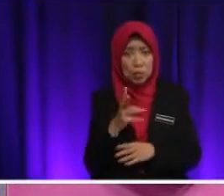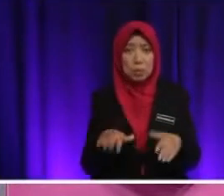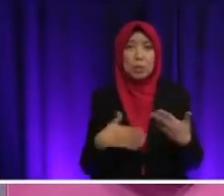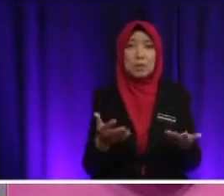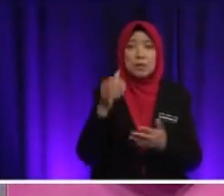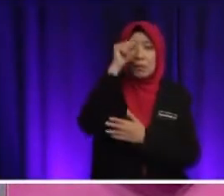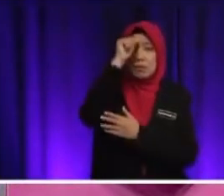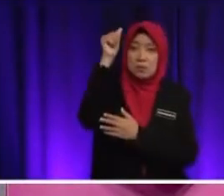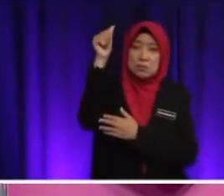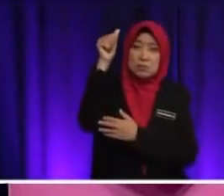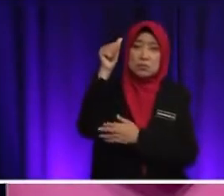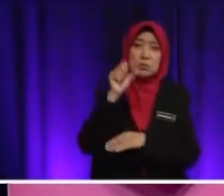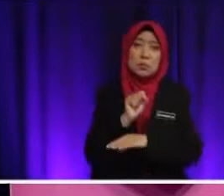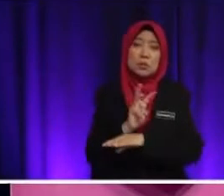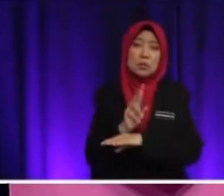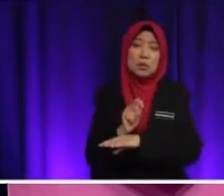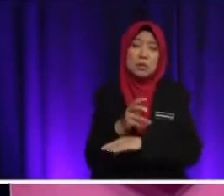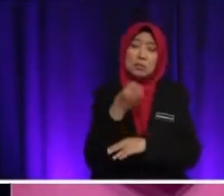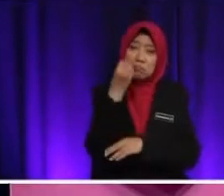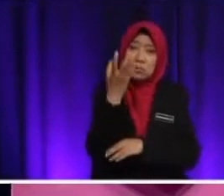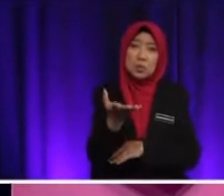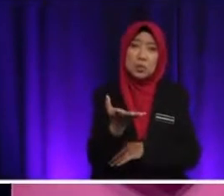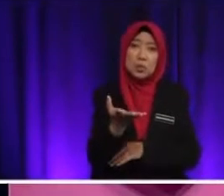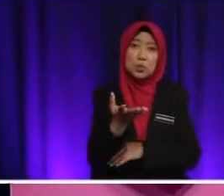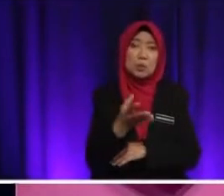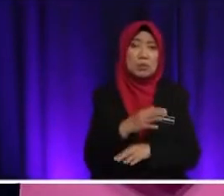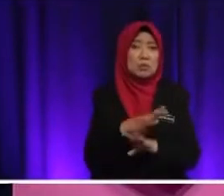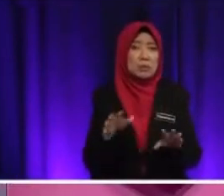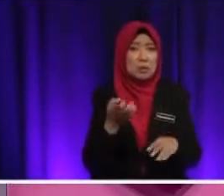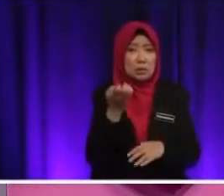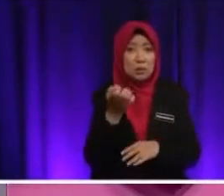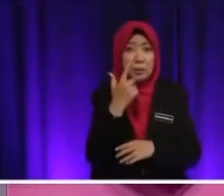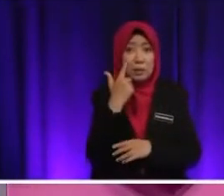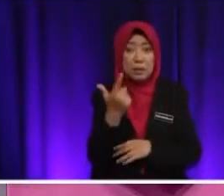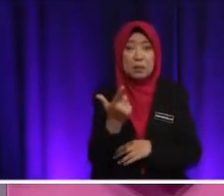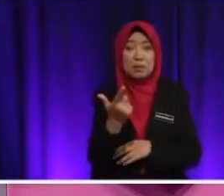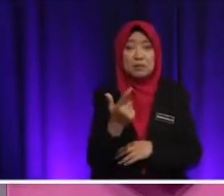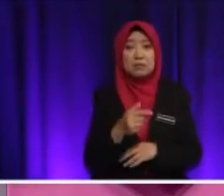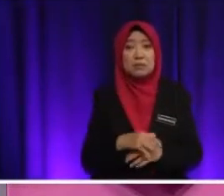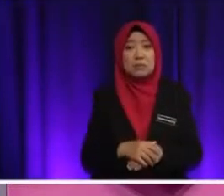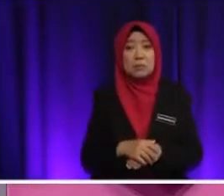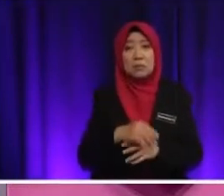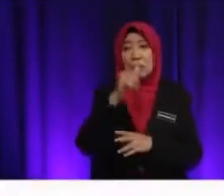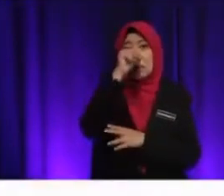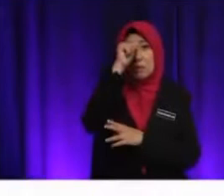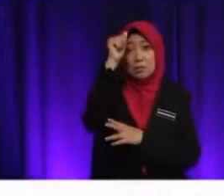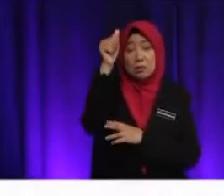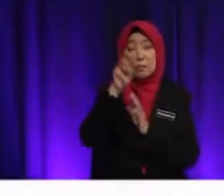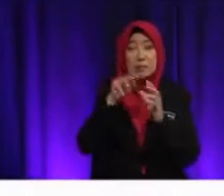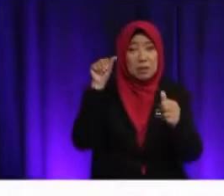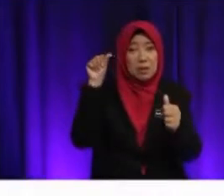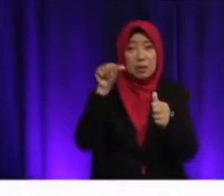Allah Subhanahu Wa Taala sebut. Bagaimana ni? Tidakkah engkau melihat bahawasanya Allah